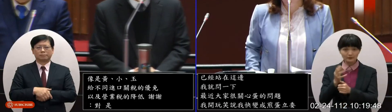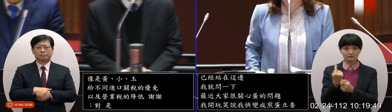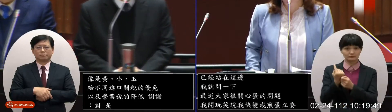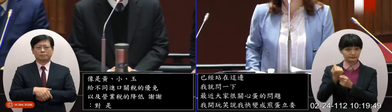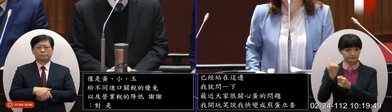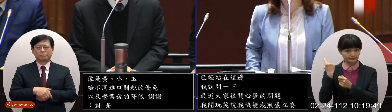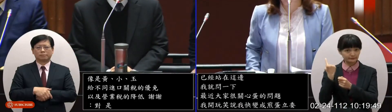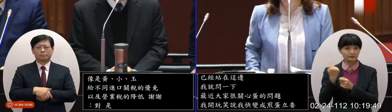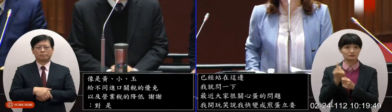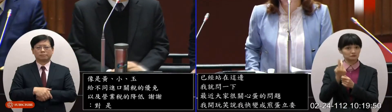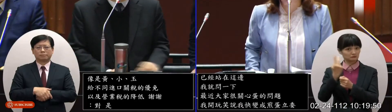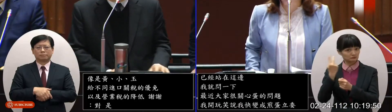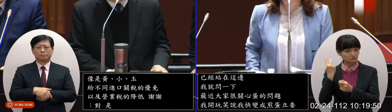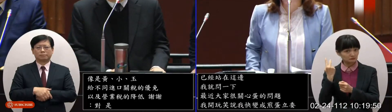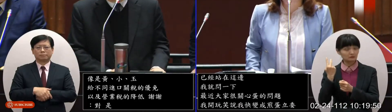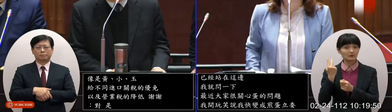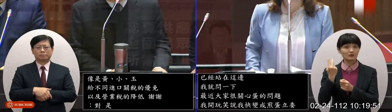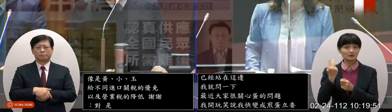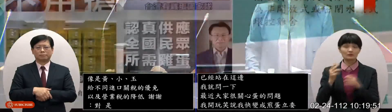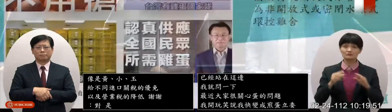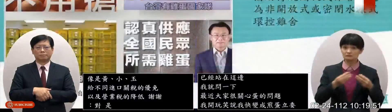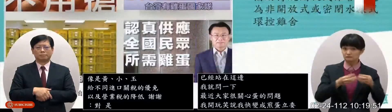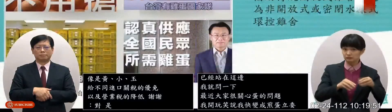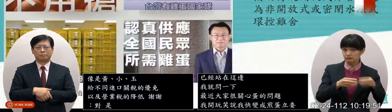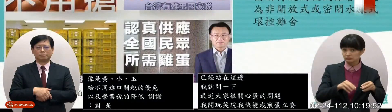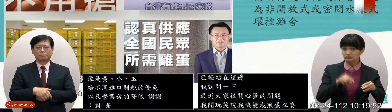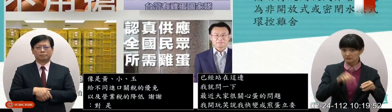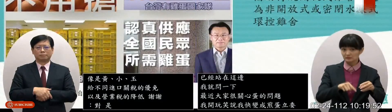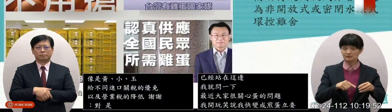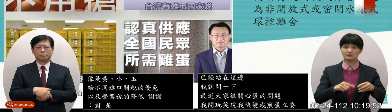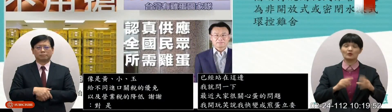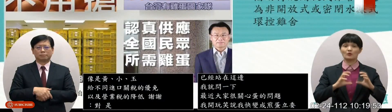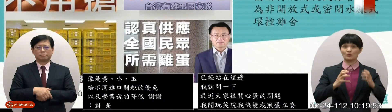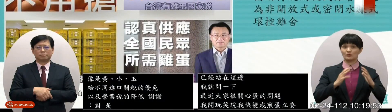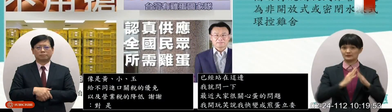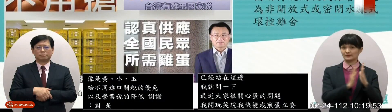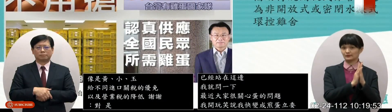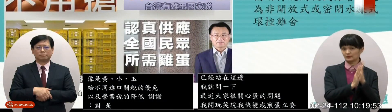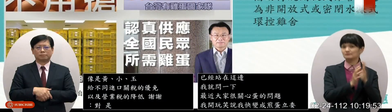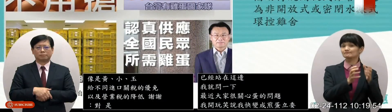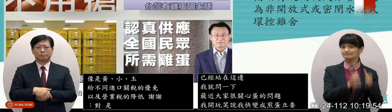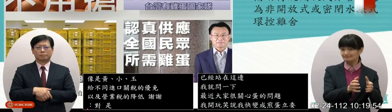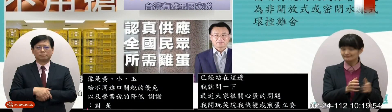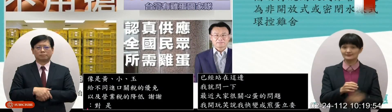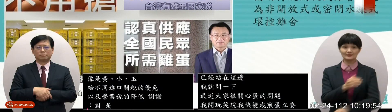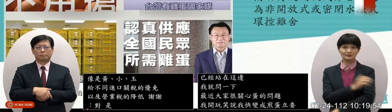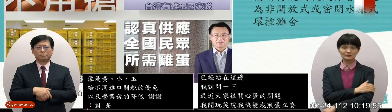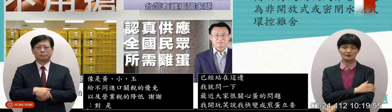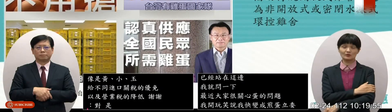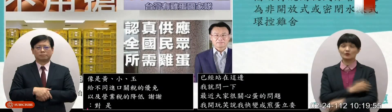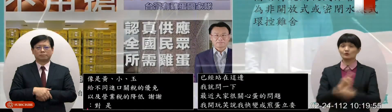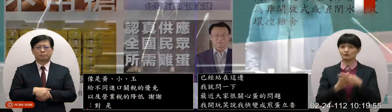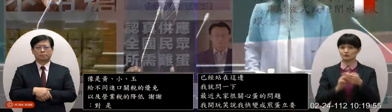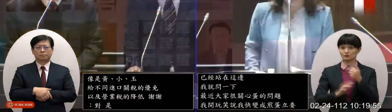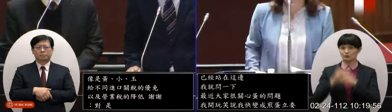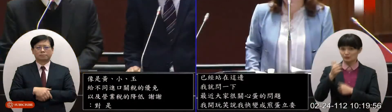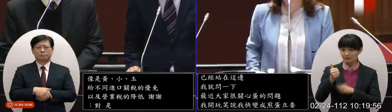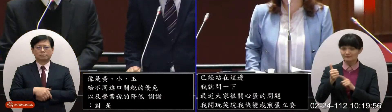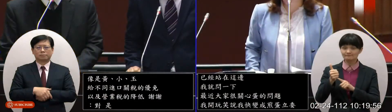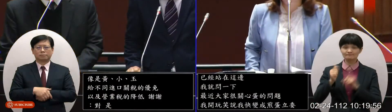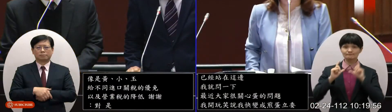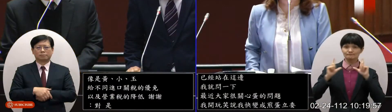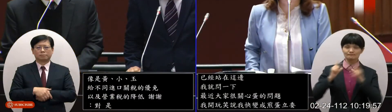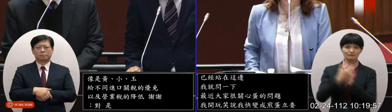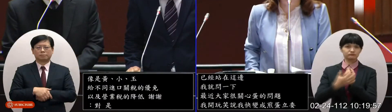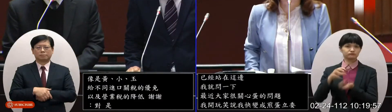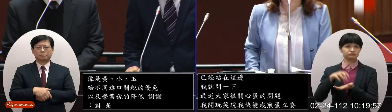去年哈或前年，我们这个鸡蛋国家队成立以来哈，其实陈主委的一个说法上面一直有挂波颈